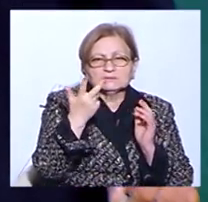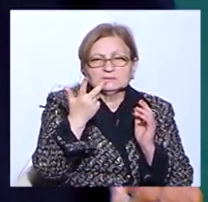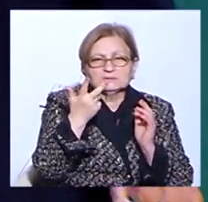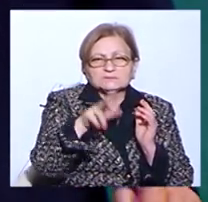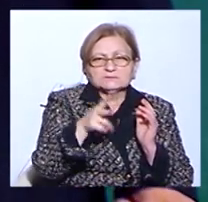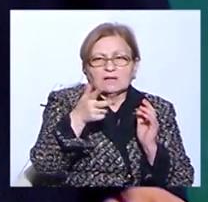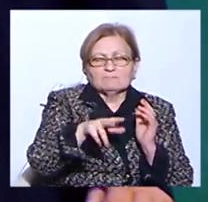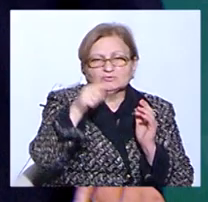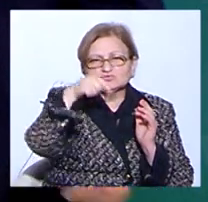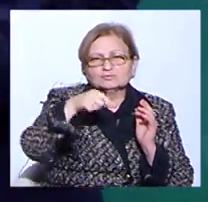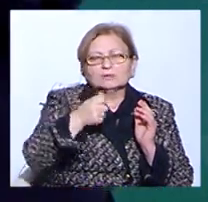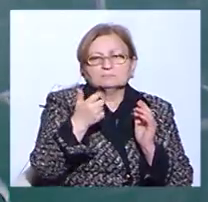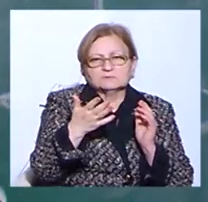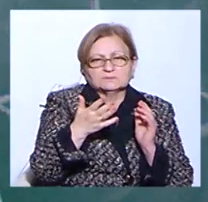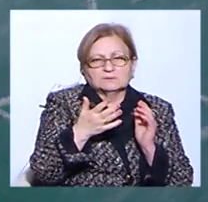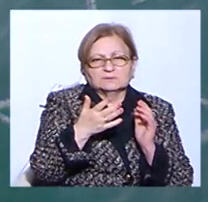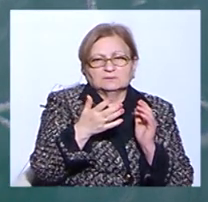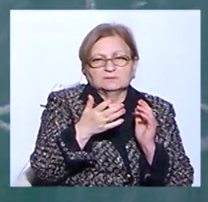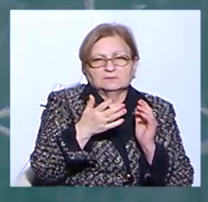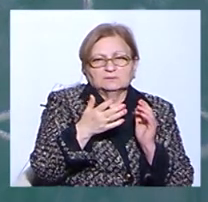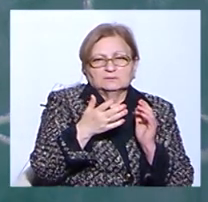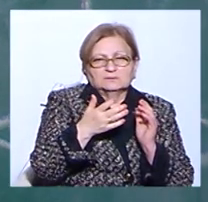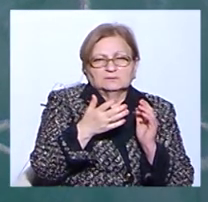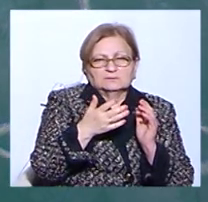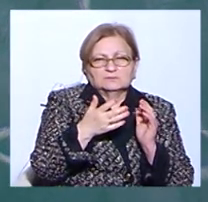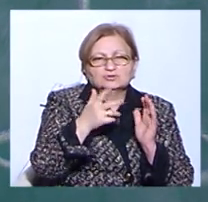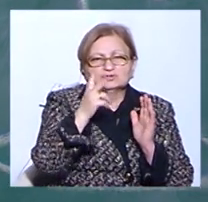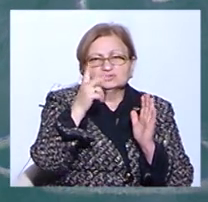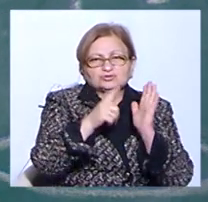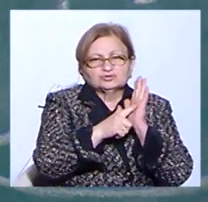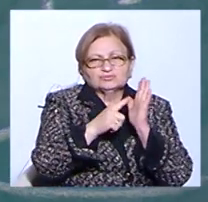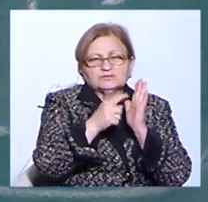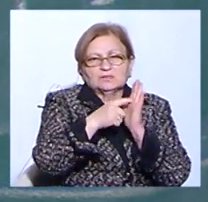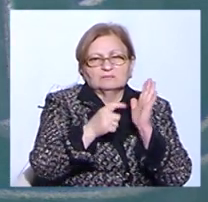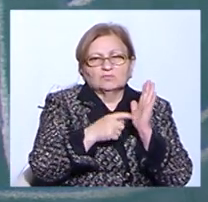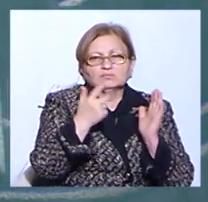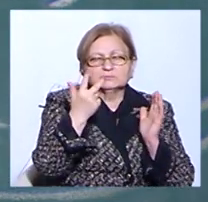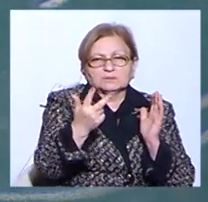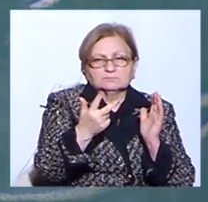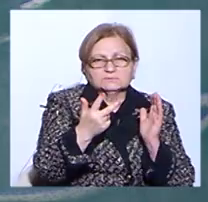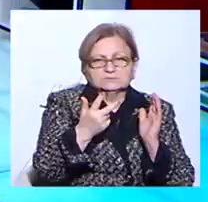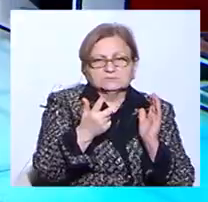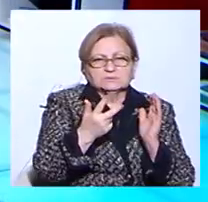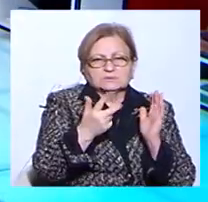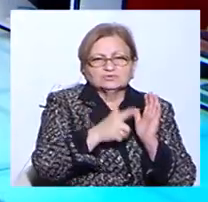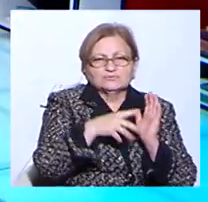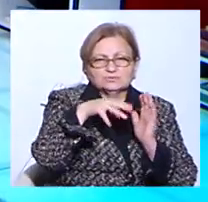რამდენი სამეულია 7-ში? ანუ 7 რო გავყო 3-ზე.